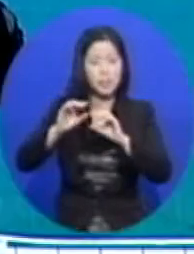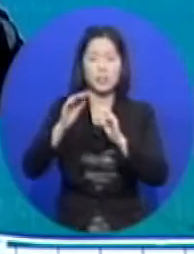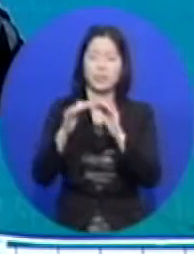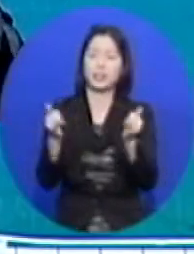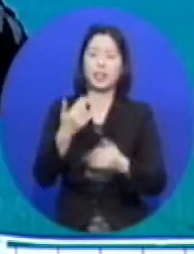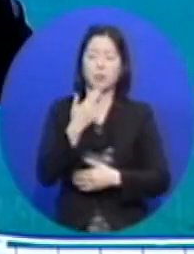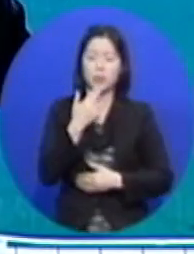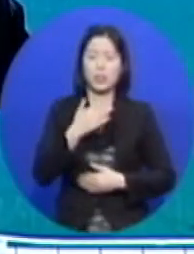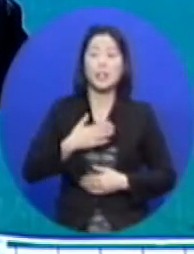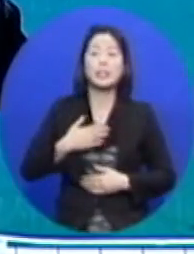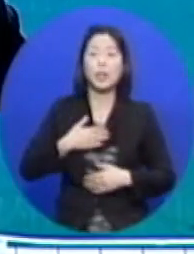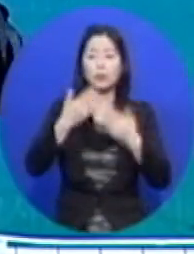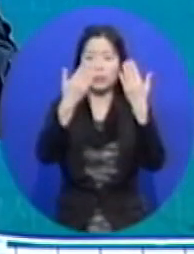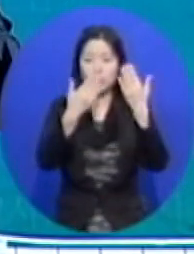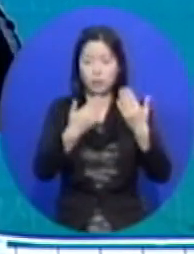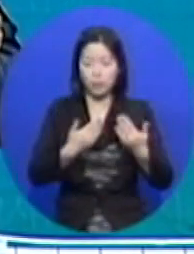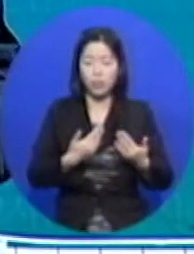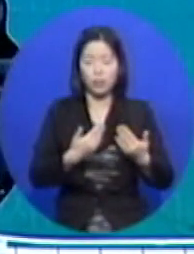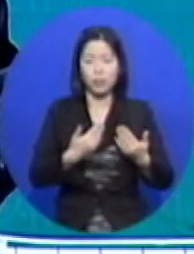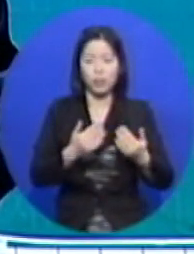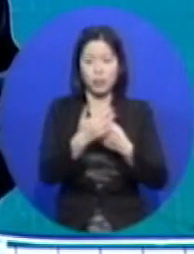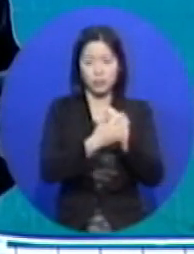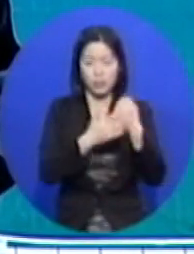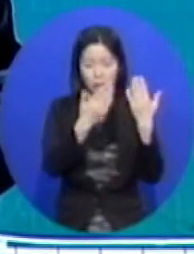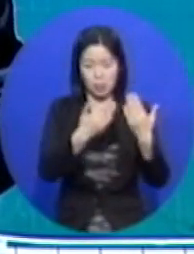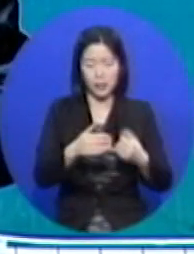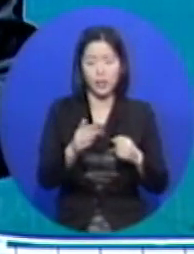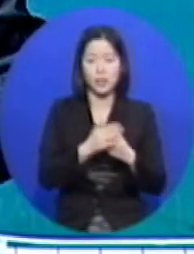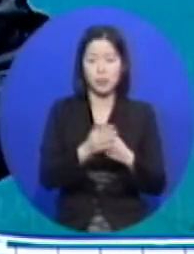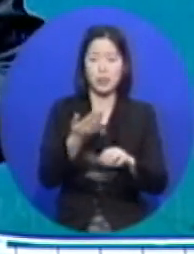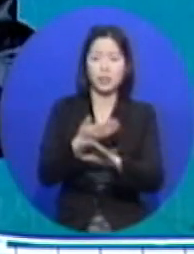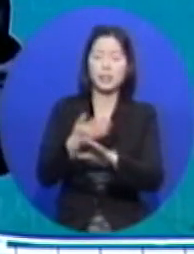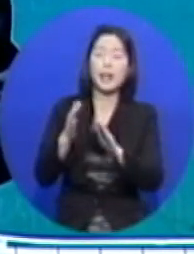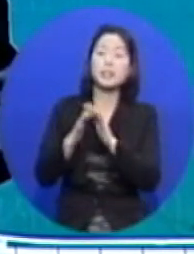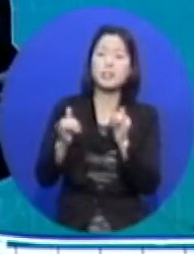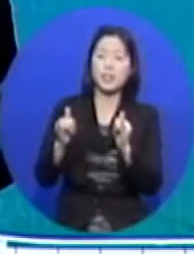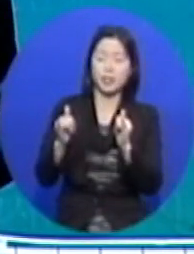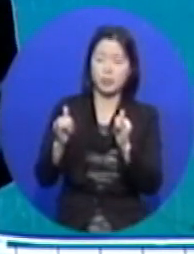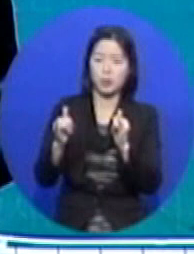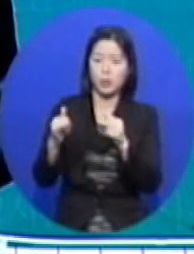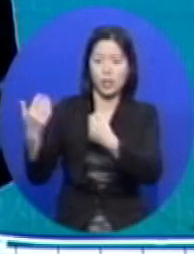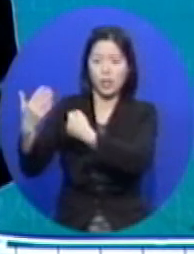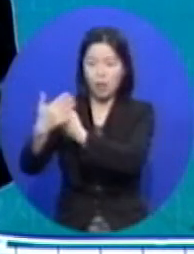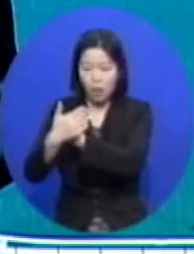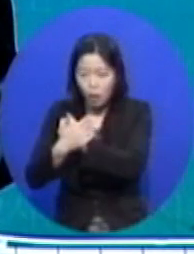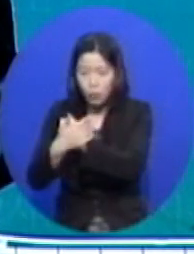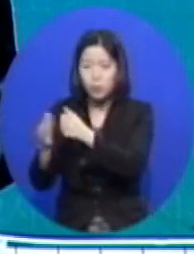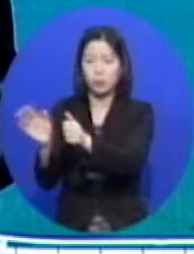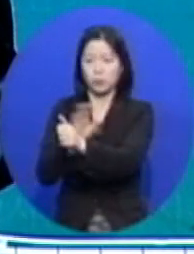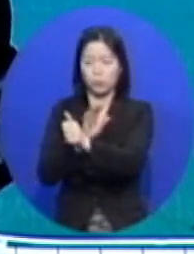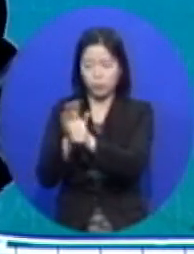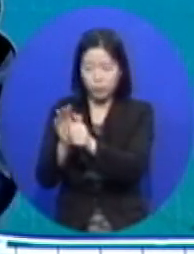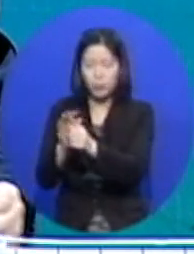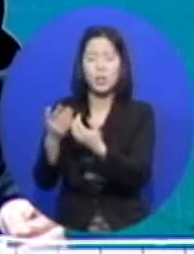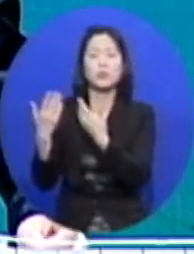나도 다른 사람의 죄를 덮어 주고 씻어주는 것이 그냥 마음으로부터 소원 이에요